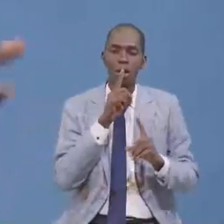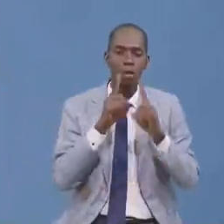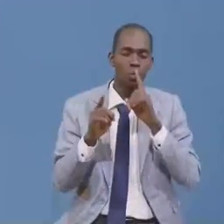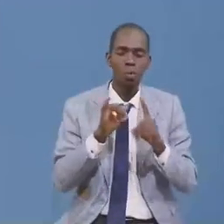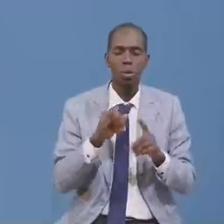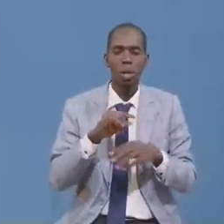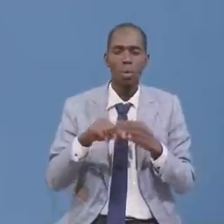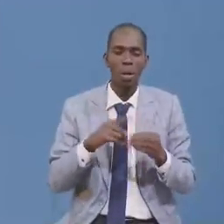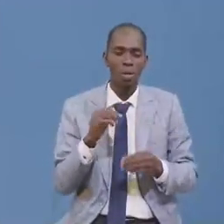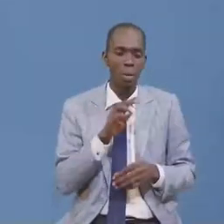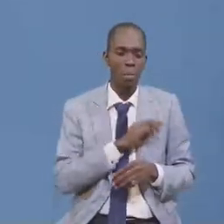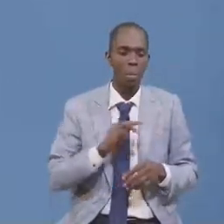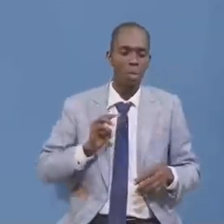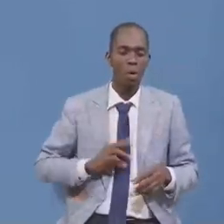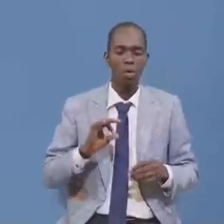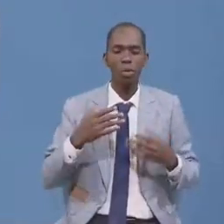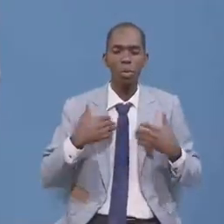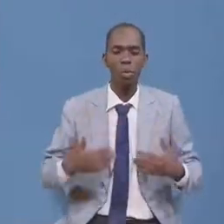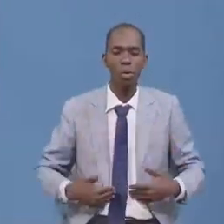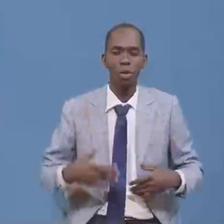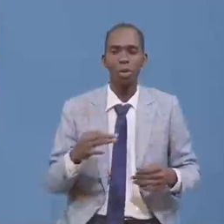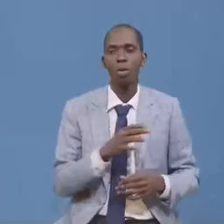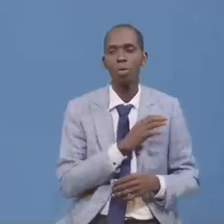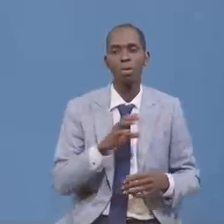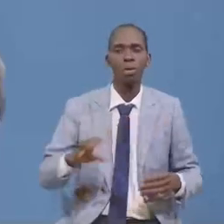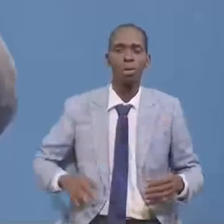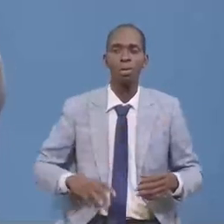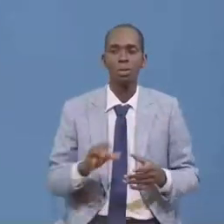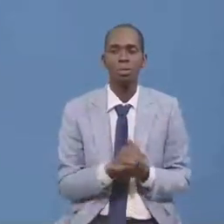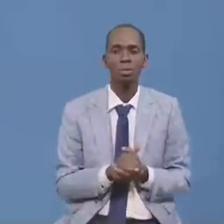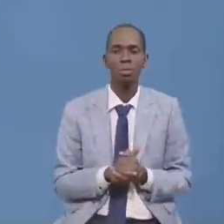Nous parlons des membres du corps de Christ.